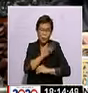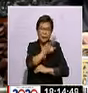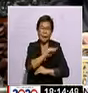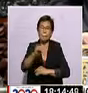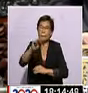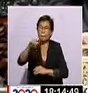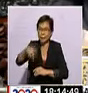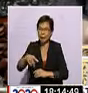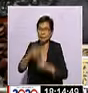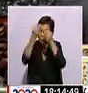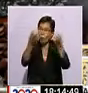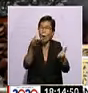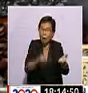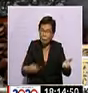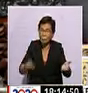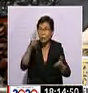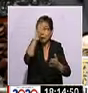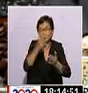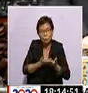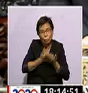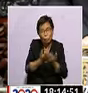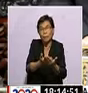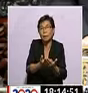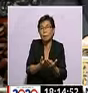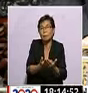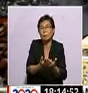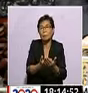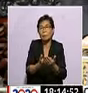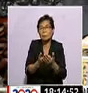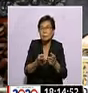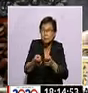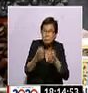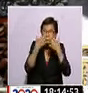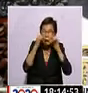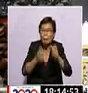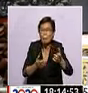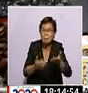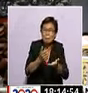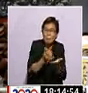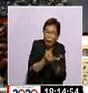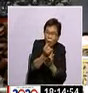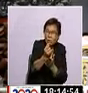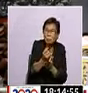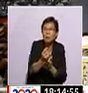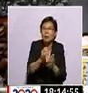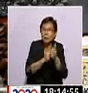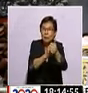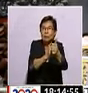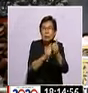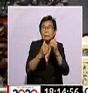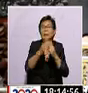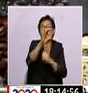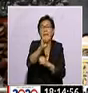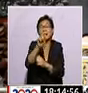Parlimen. Kerajaan komited untuk meningkatkan tahap tadbir urus dan penyampaian perkhidmatan selaras dengan prinsip